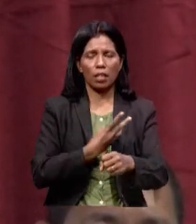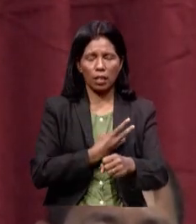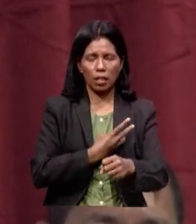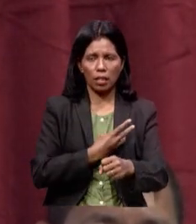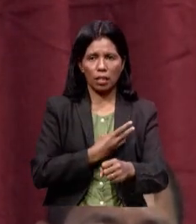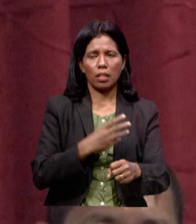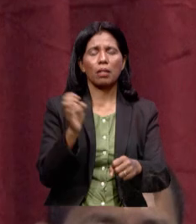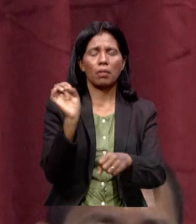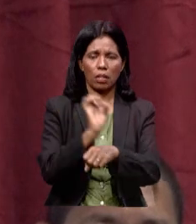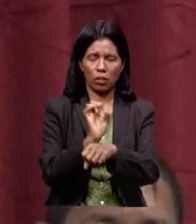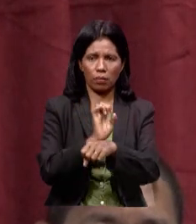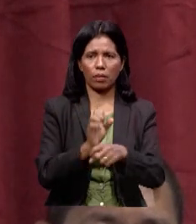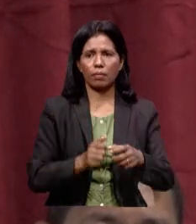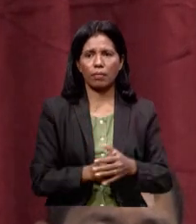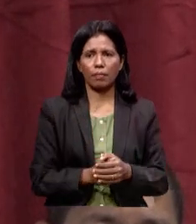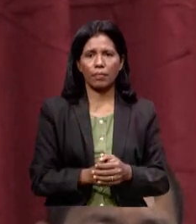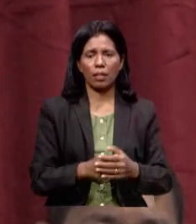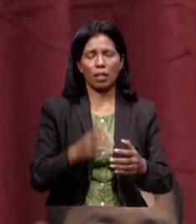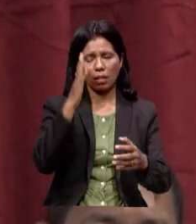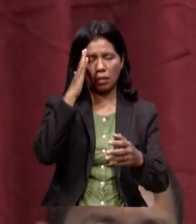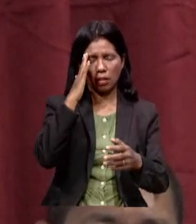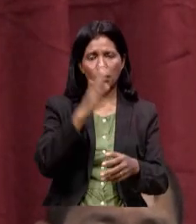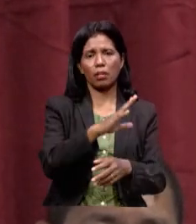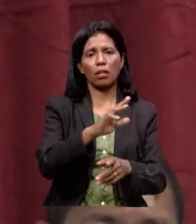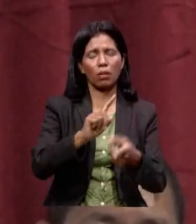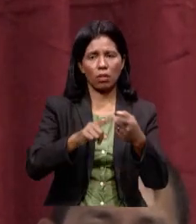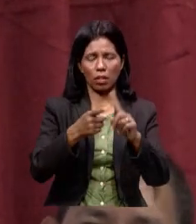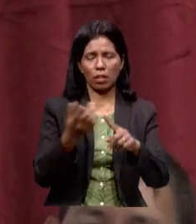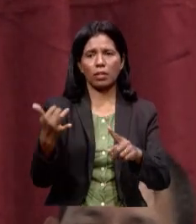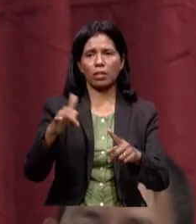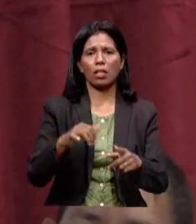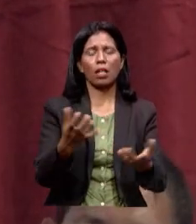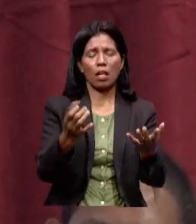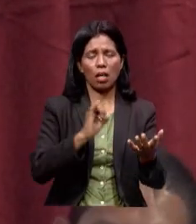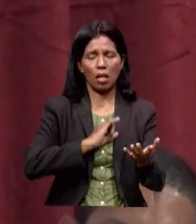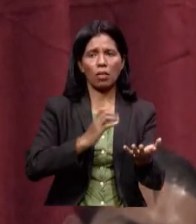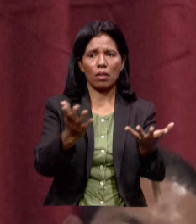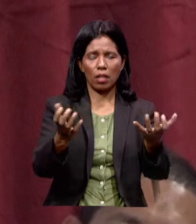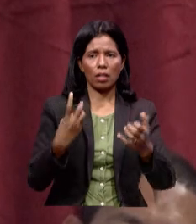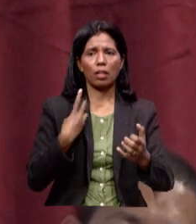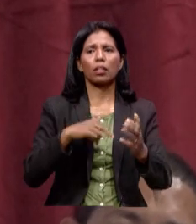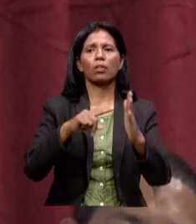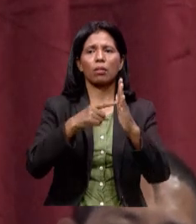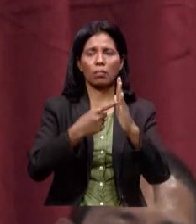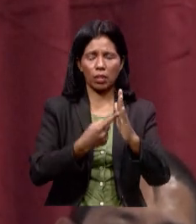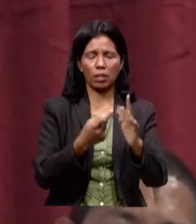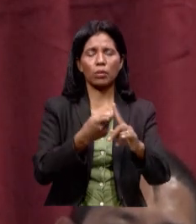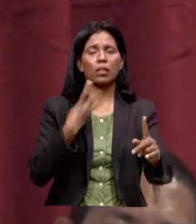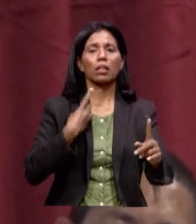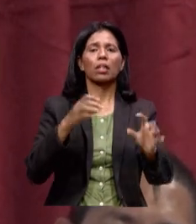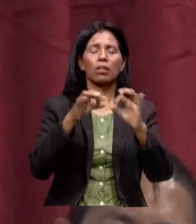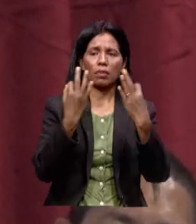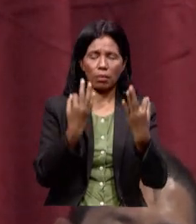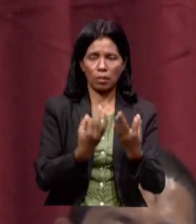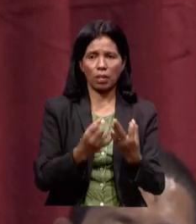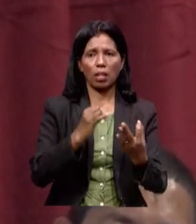ara ekonomia. Epa nai maluk sera. Hau hakara motiva, ita to komesa fala ekonomia umalara. Hau kuliah